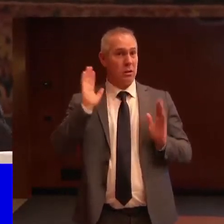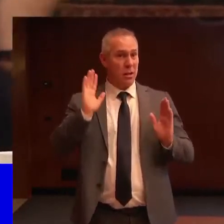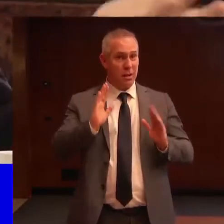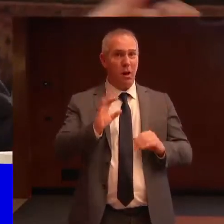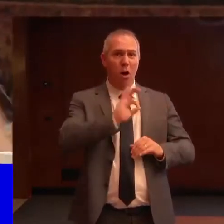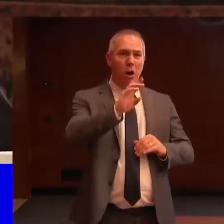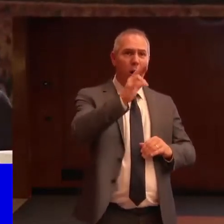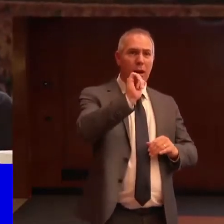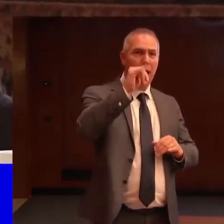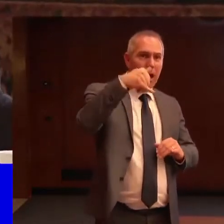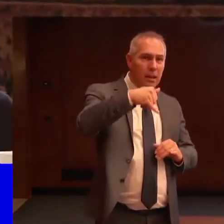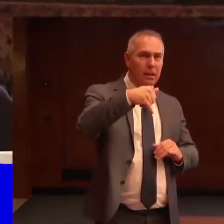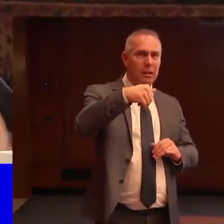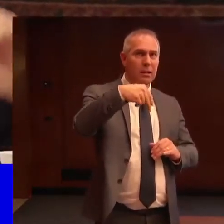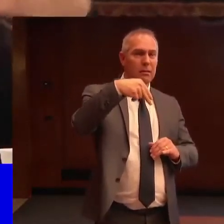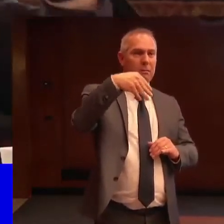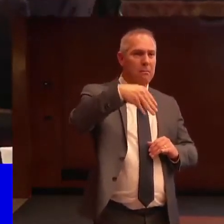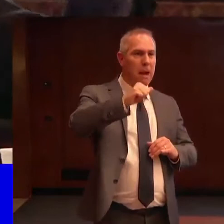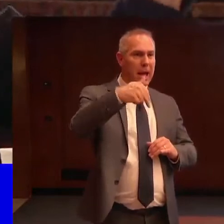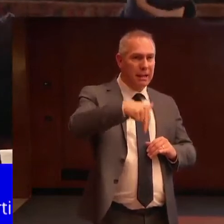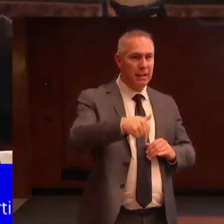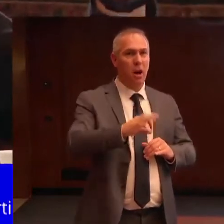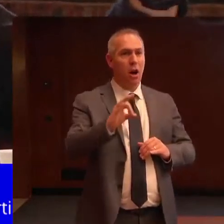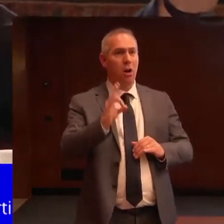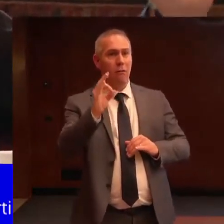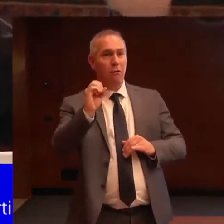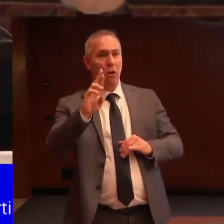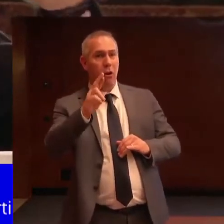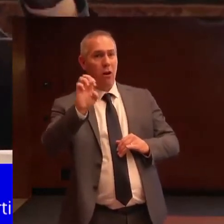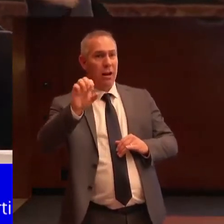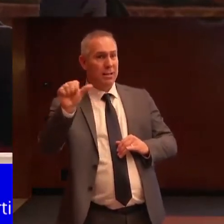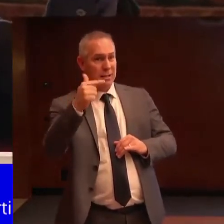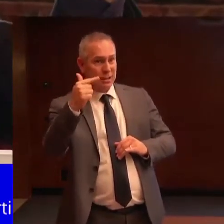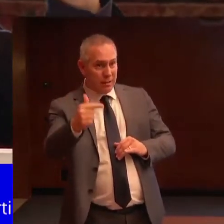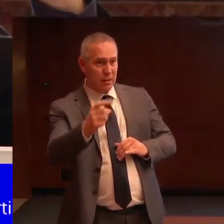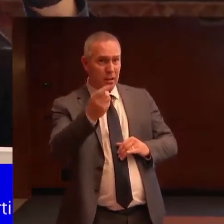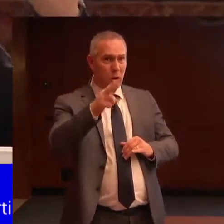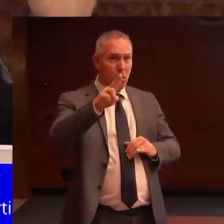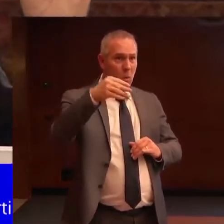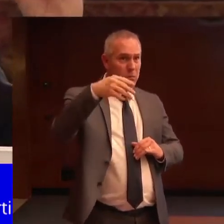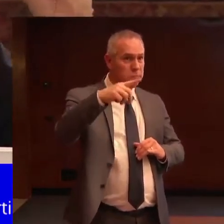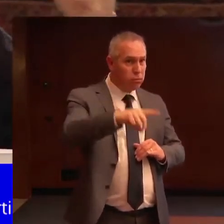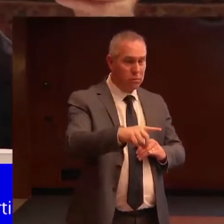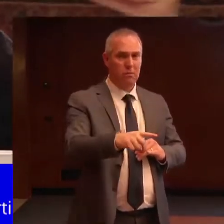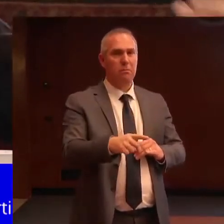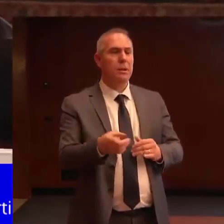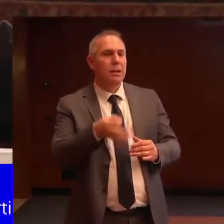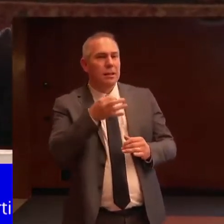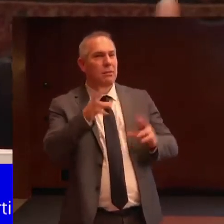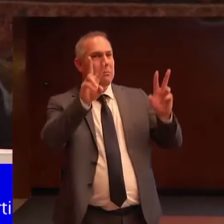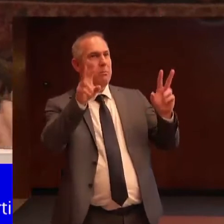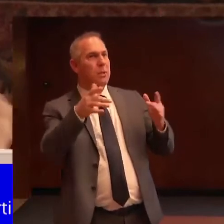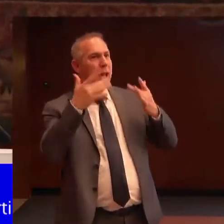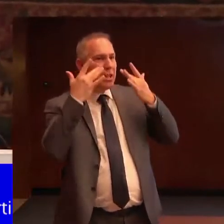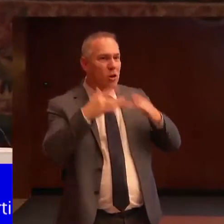Man, Forrest Gump. Ecco, il lavoro, spesso è stato fatto questo lavoro appunto sull'ingenuità, no? L'ingenuo